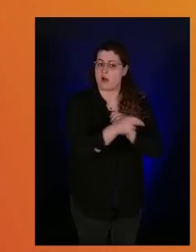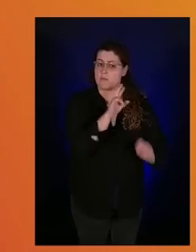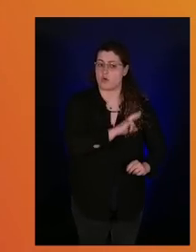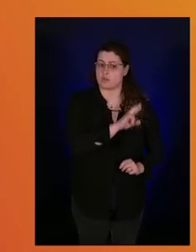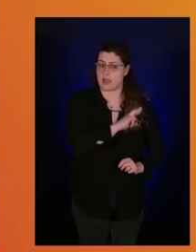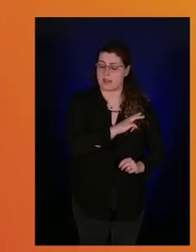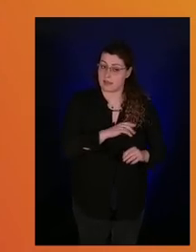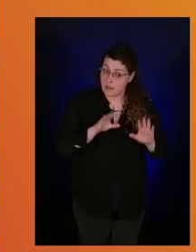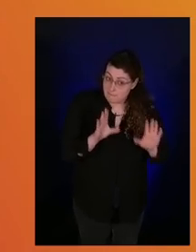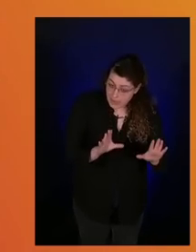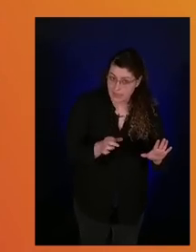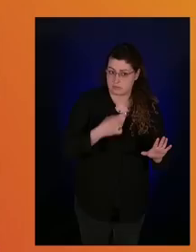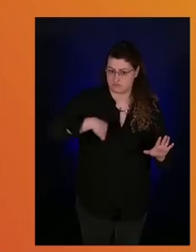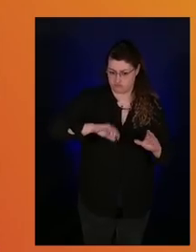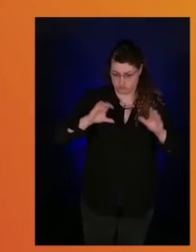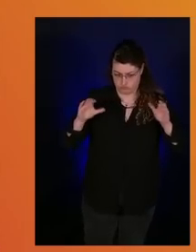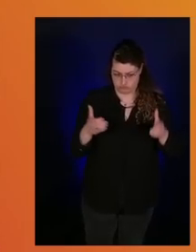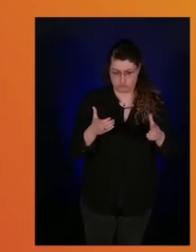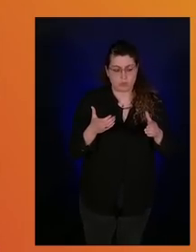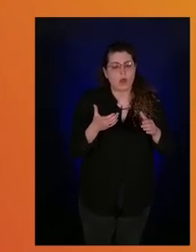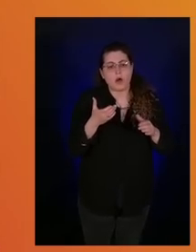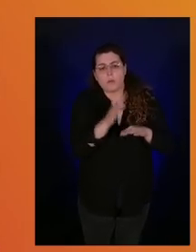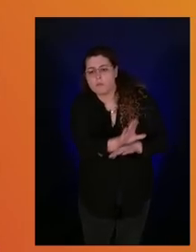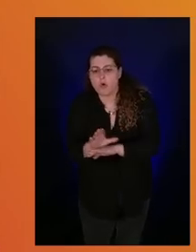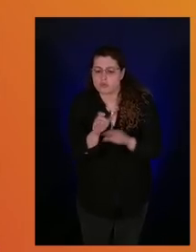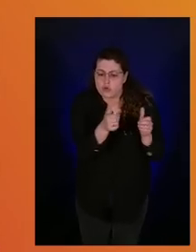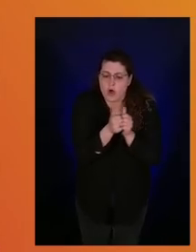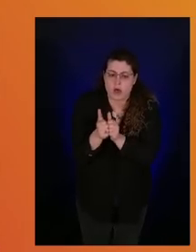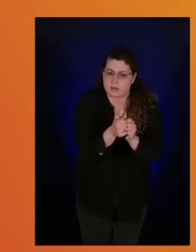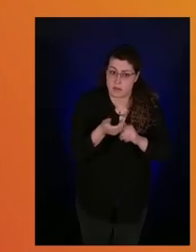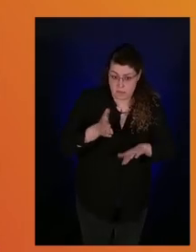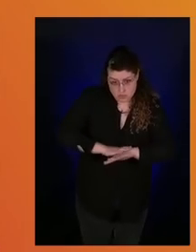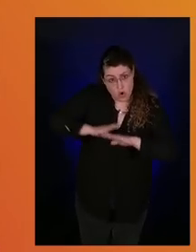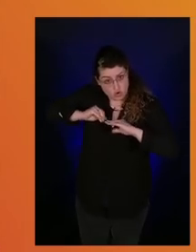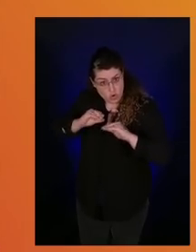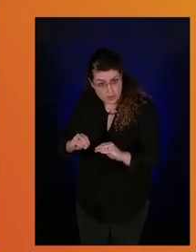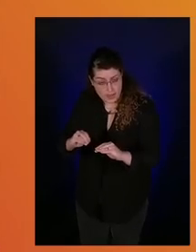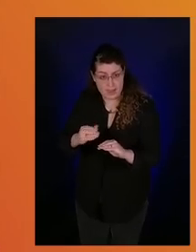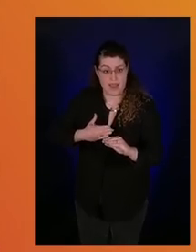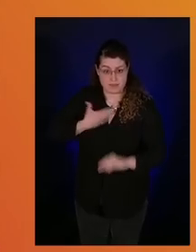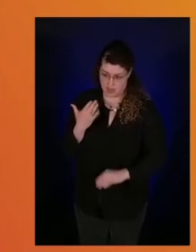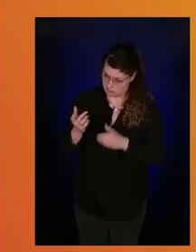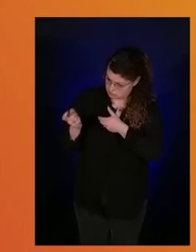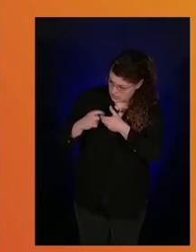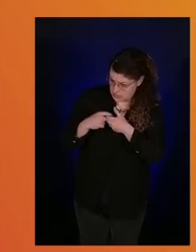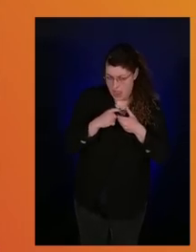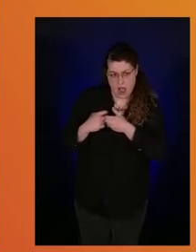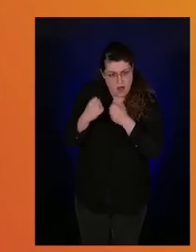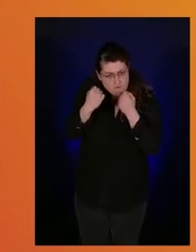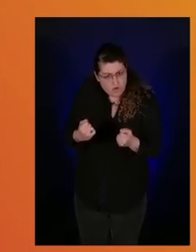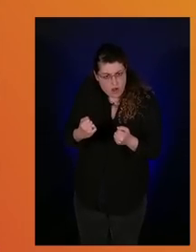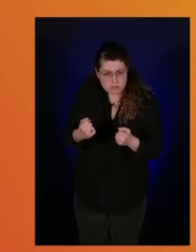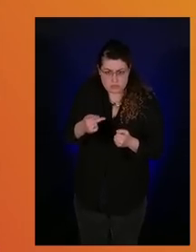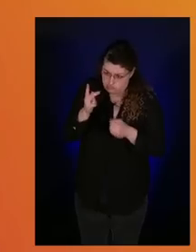d'un syndicalisme rassemblé de façade, la démarche unitaire dans les luttes, avec une intersyndicale forte et la plus large